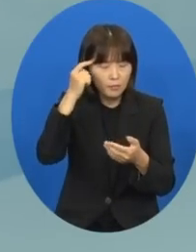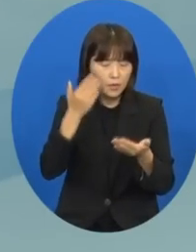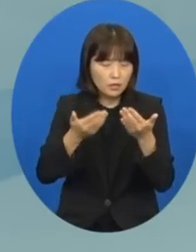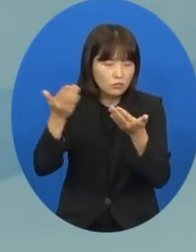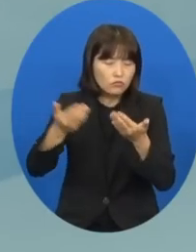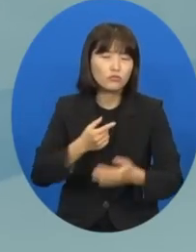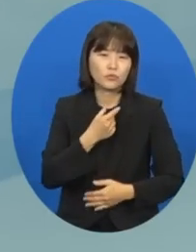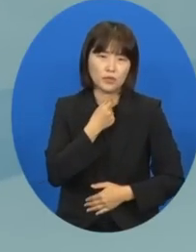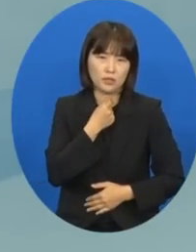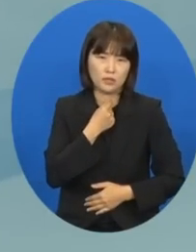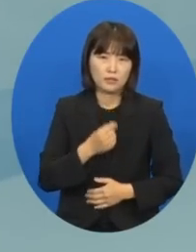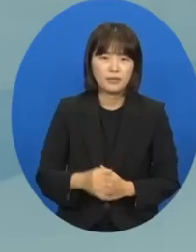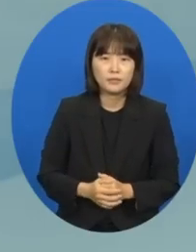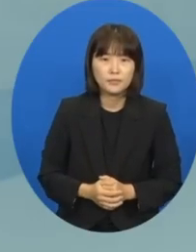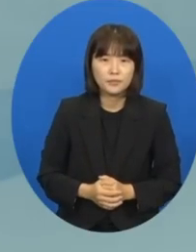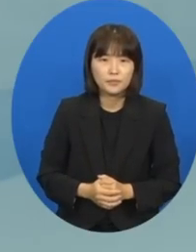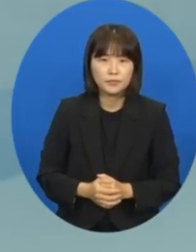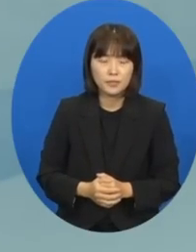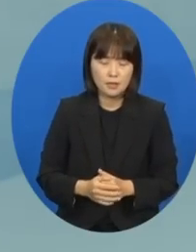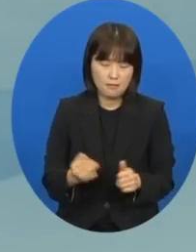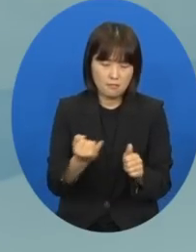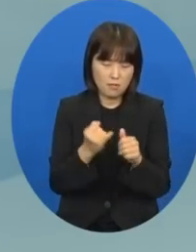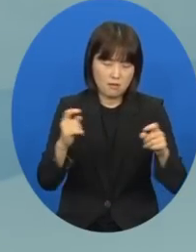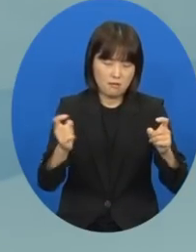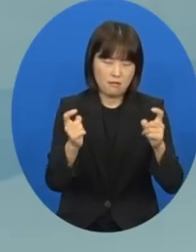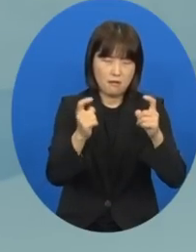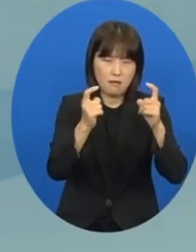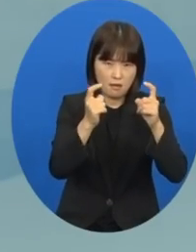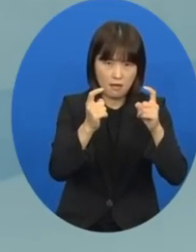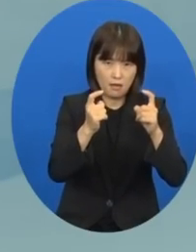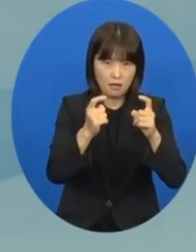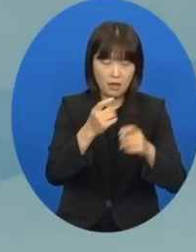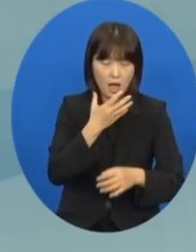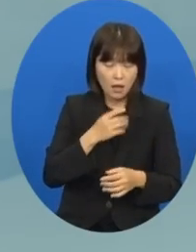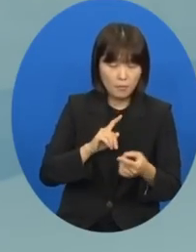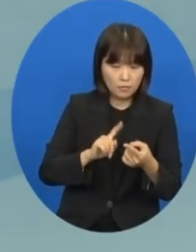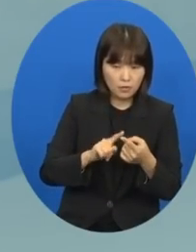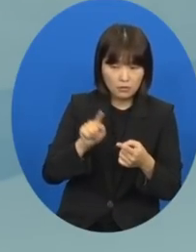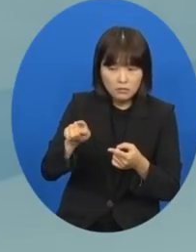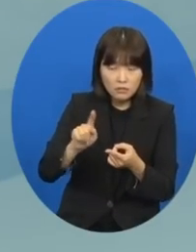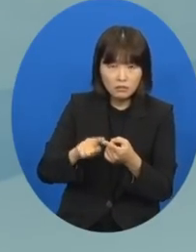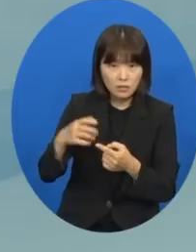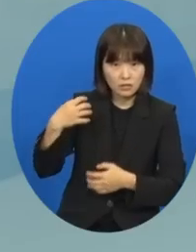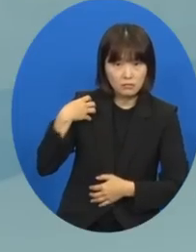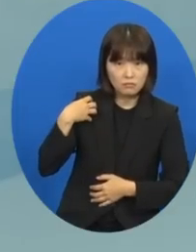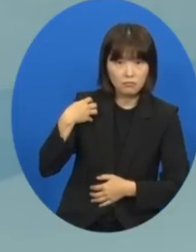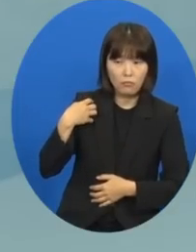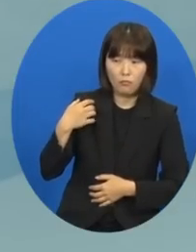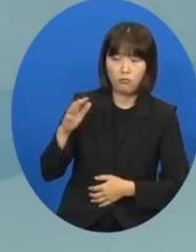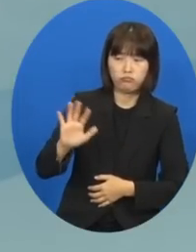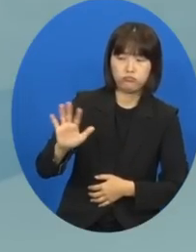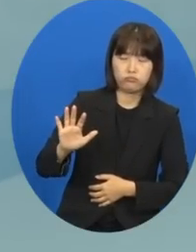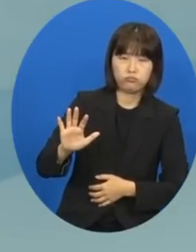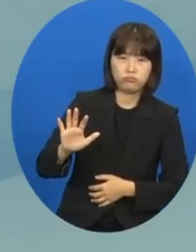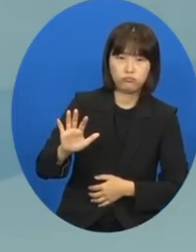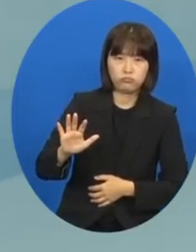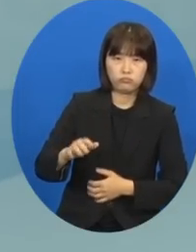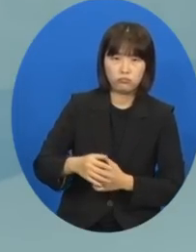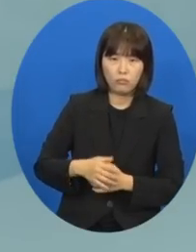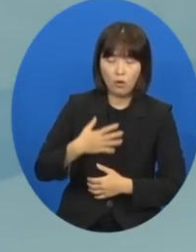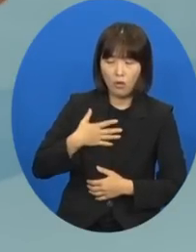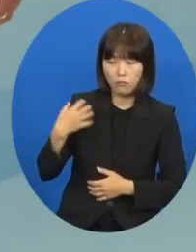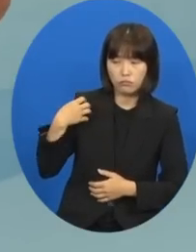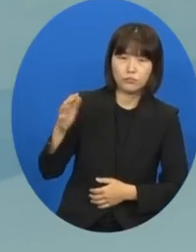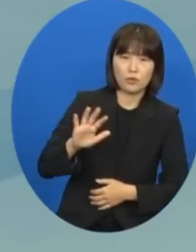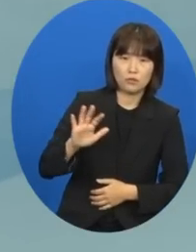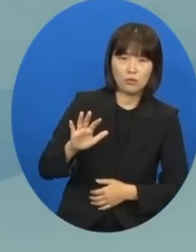부부싸움이 심하게 일어납니다. 아브라함이 그럼 책임을 졌을까요? 아니에요. 그게 왜 내 책임이냐 이거예요. 당신이 준 거 아니냐. 그래서